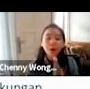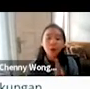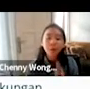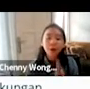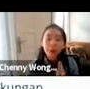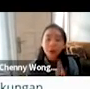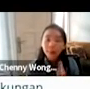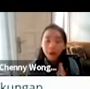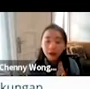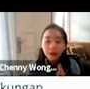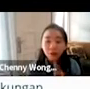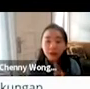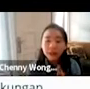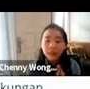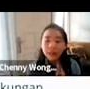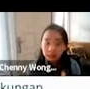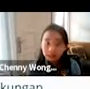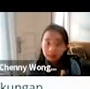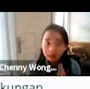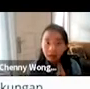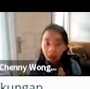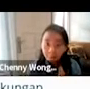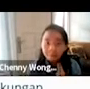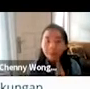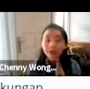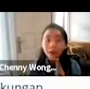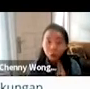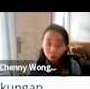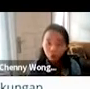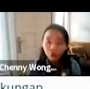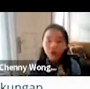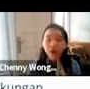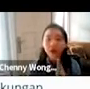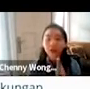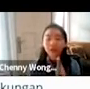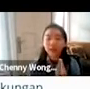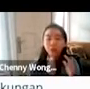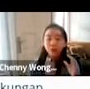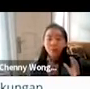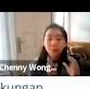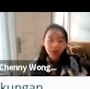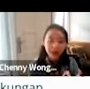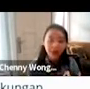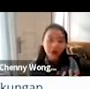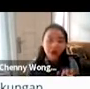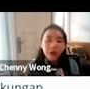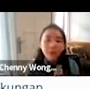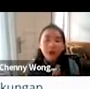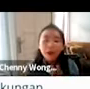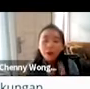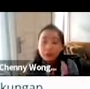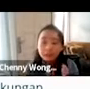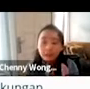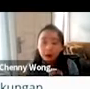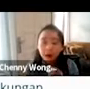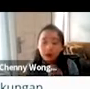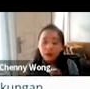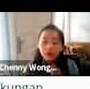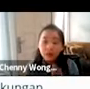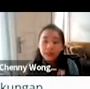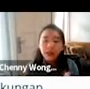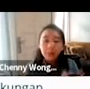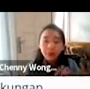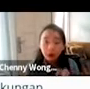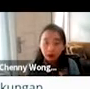awal ya konsumen berhak mendapatkan informasi yang jelas lengkap dan jujur dan juga benar gitu ya mengenai kondisi